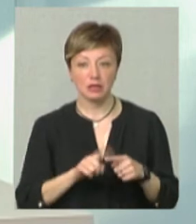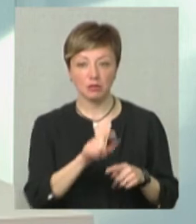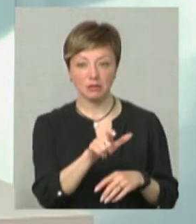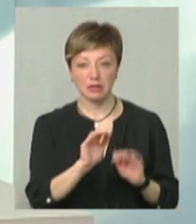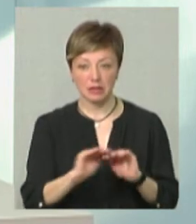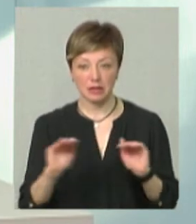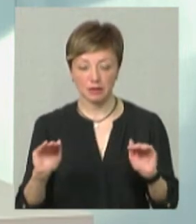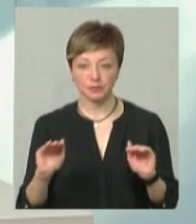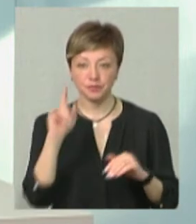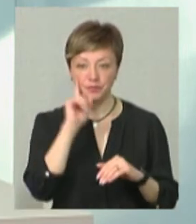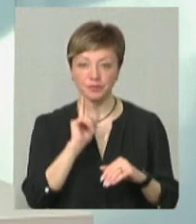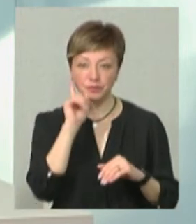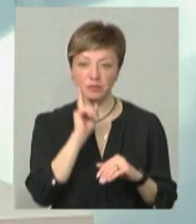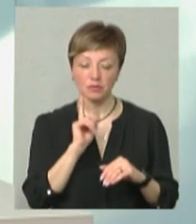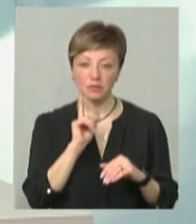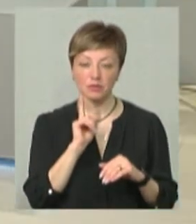в